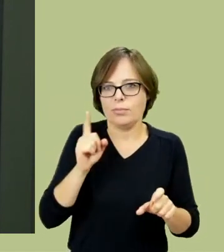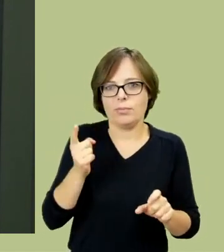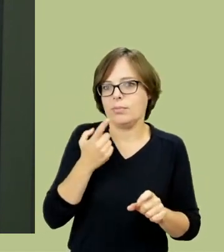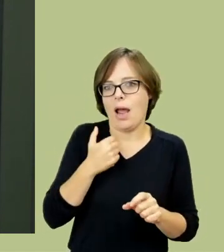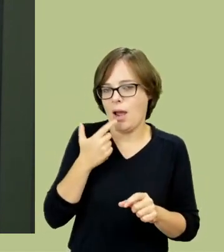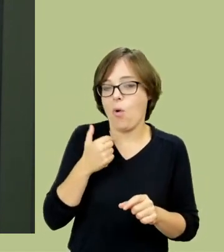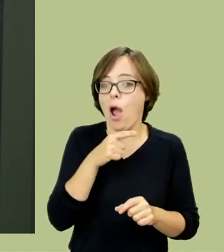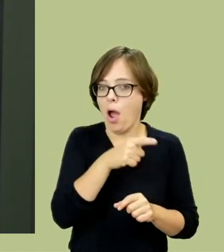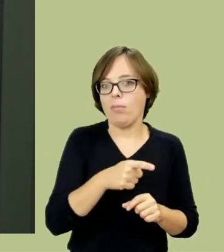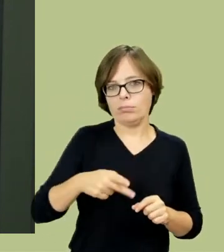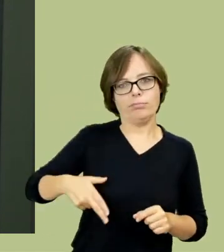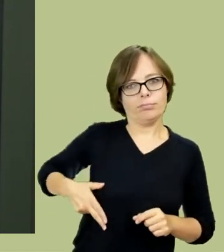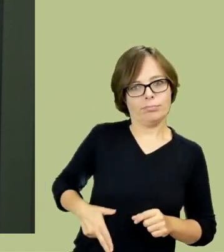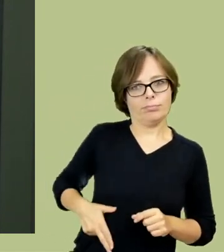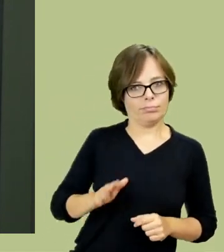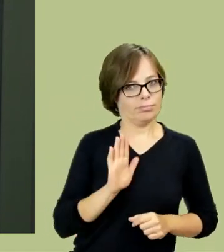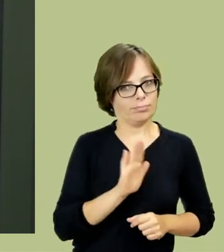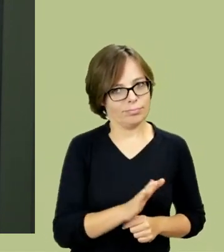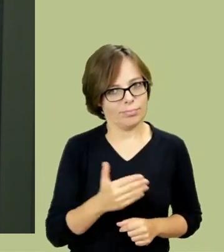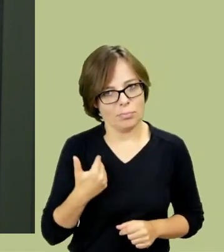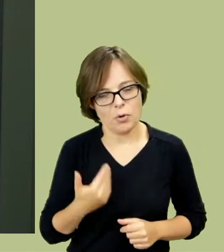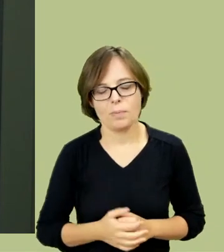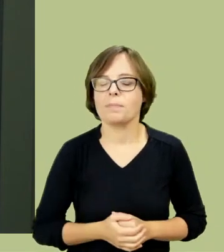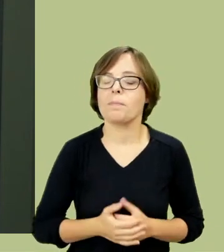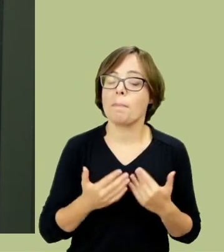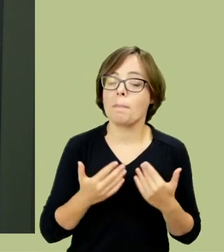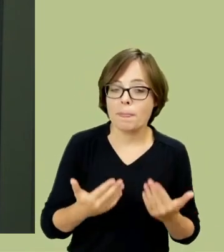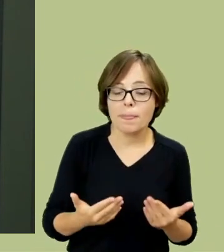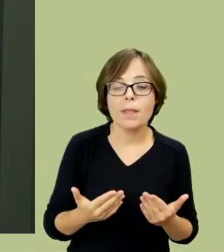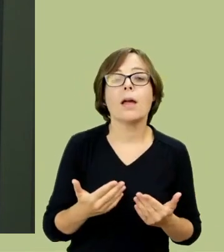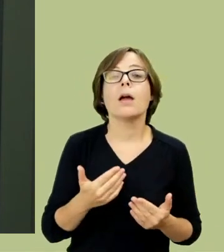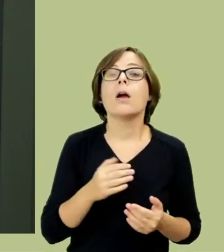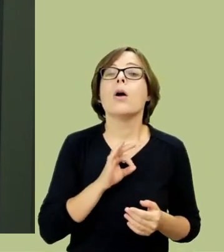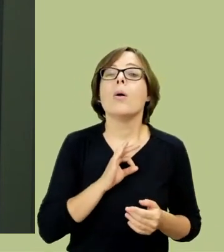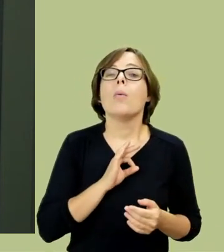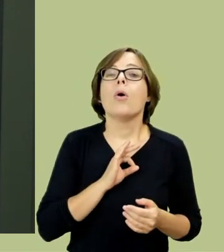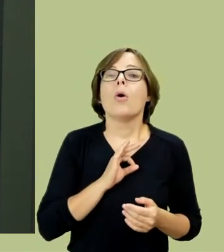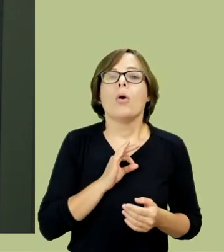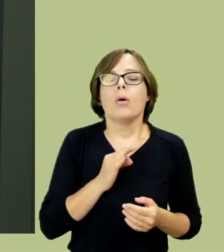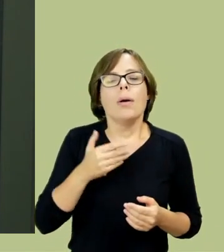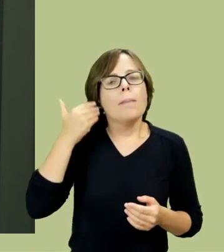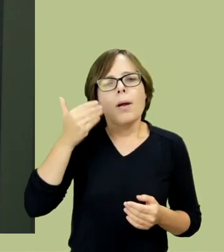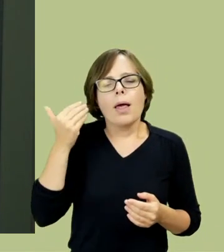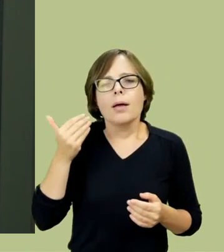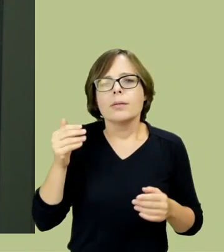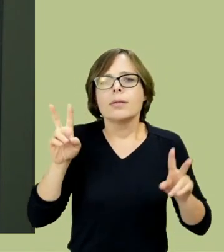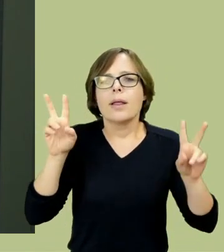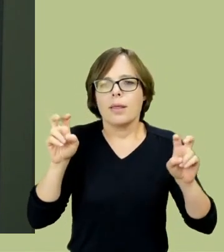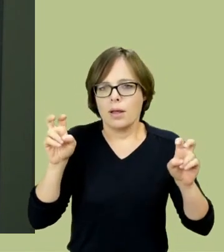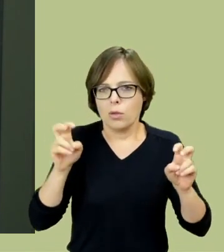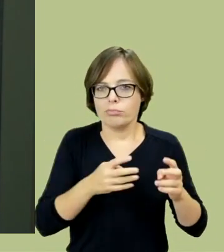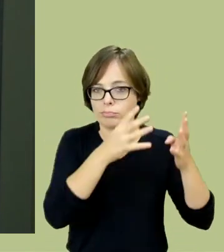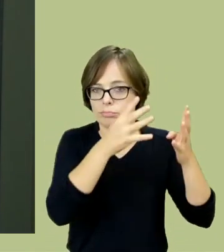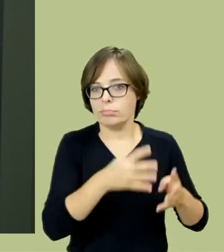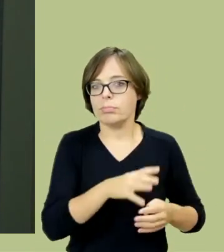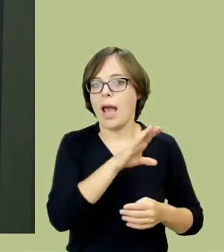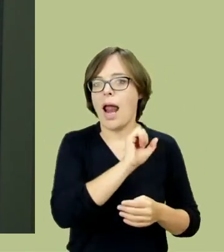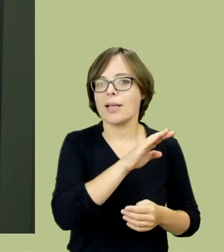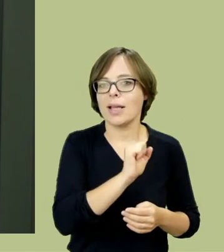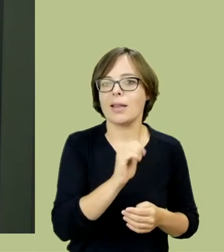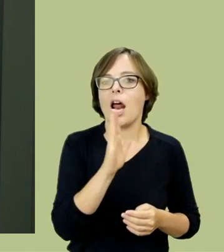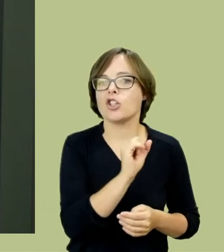zdarza. Tytuł mojej prelekcji jest taki, że Aleksandra Szczerbińska,